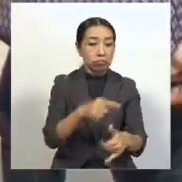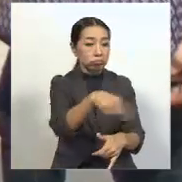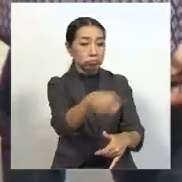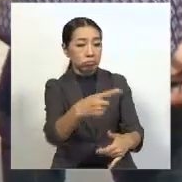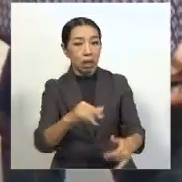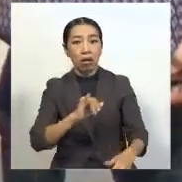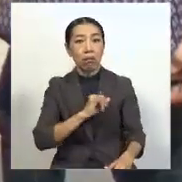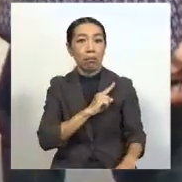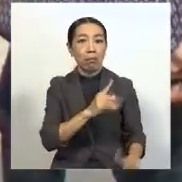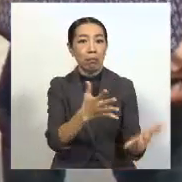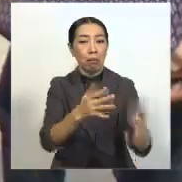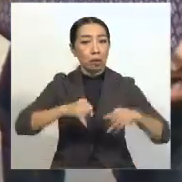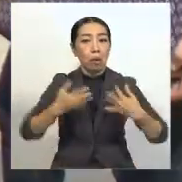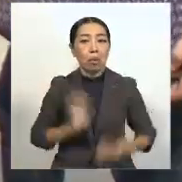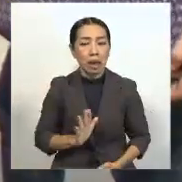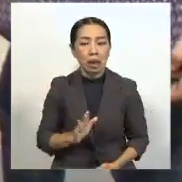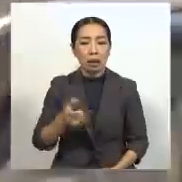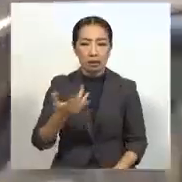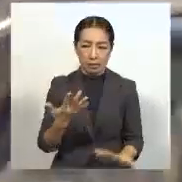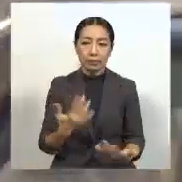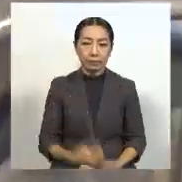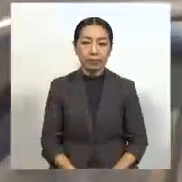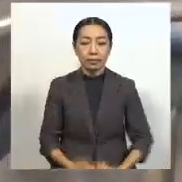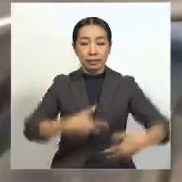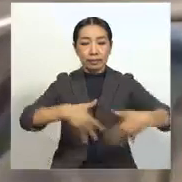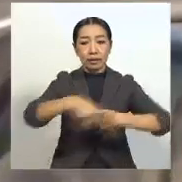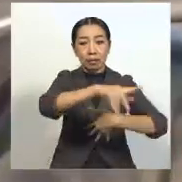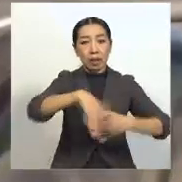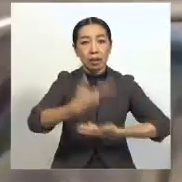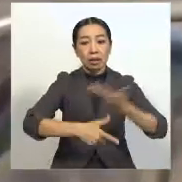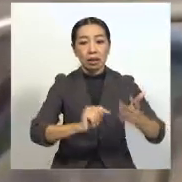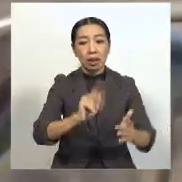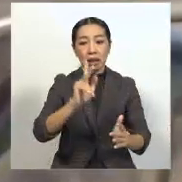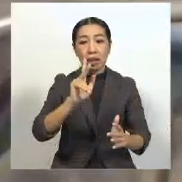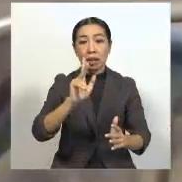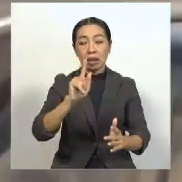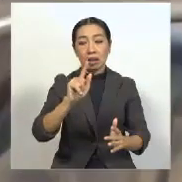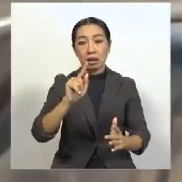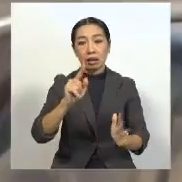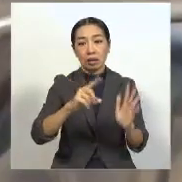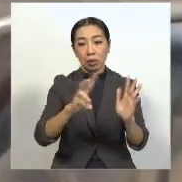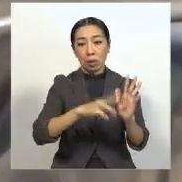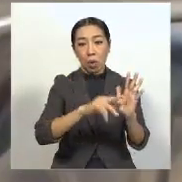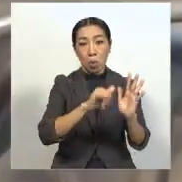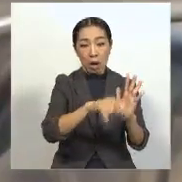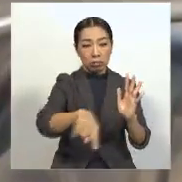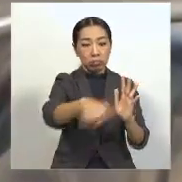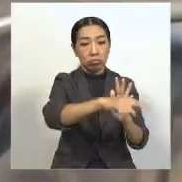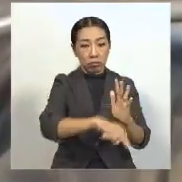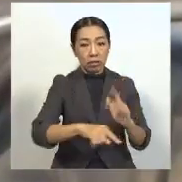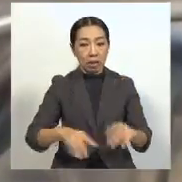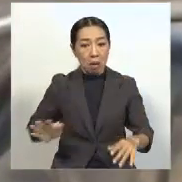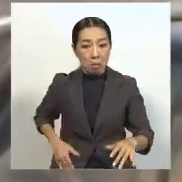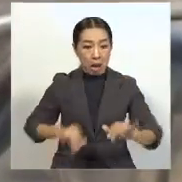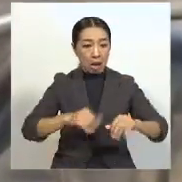และเช้าวันนี้นะครับก็มีชาวบ้านในพื้นที่ตำบลตลาดขวัญอำเภอเมืองนนทบุรีจังหวัดนนทบุรีเนี่ยคนในพื้นที่เขาก็เลยต้องนำสุนัข